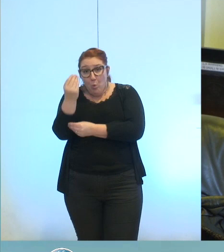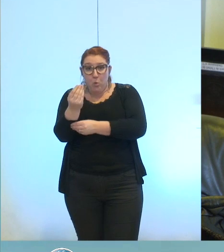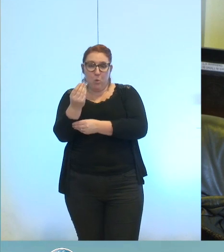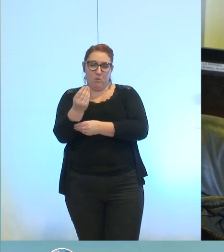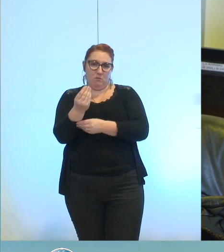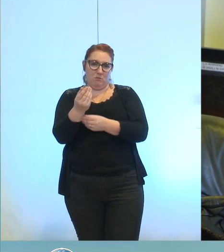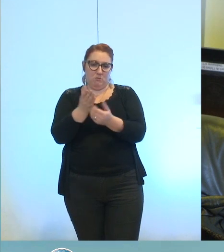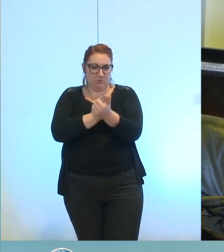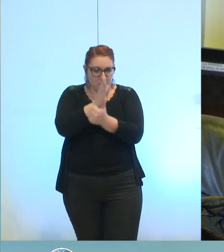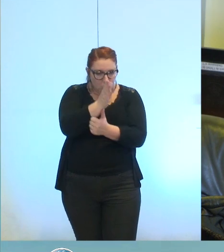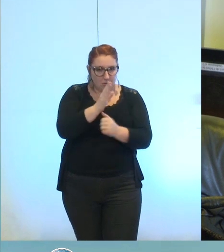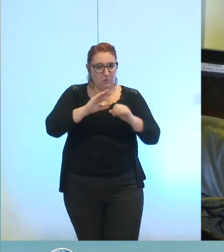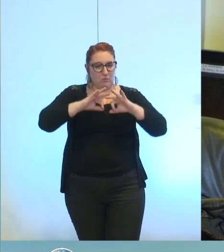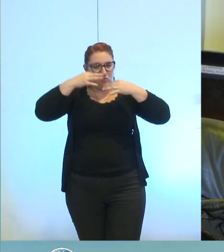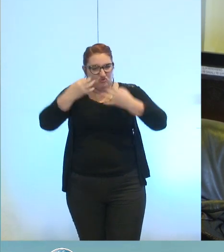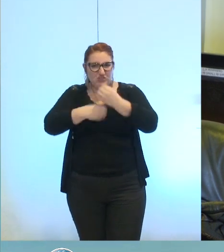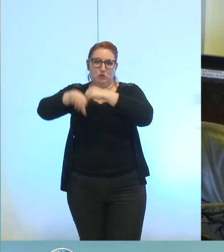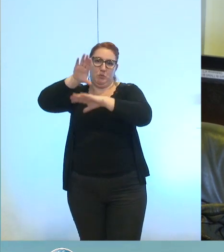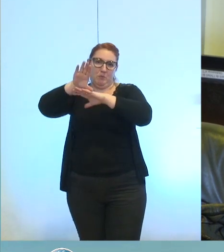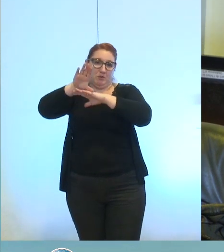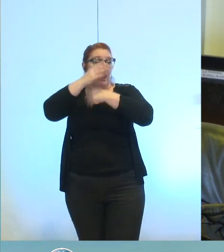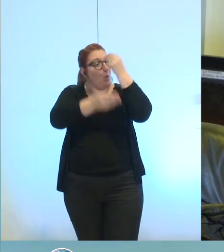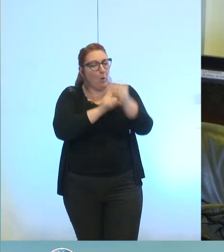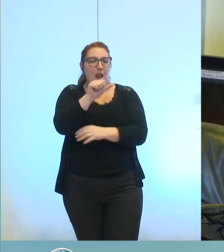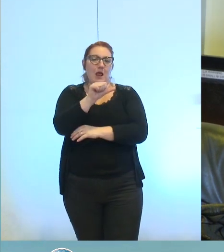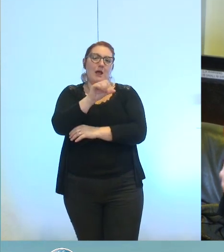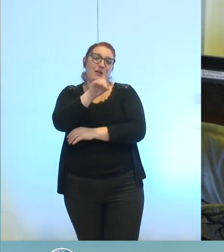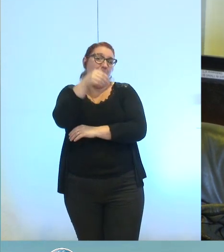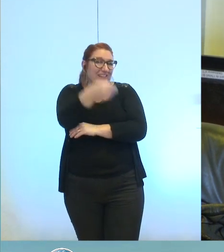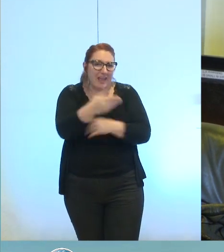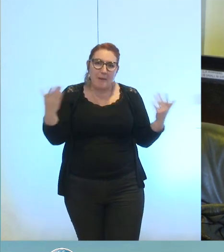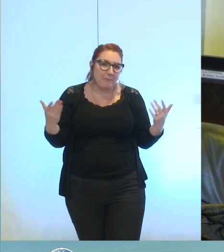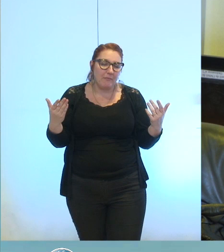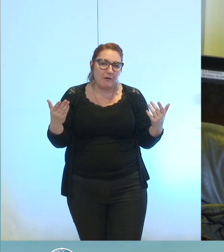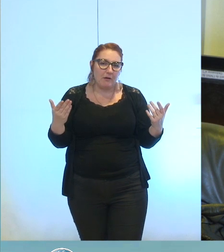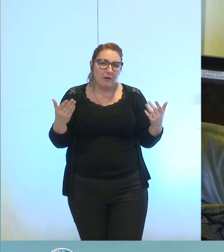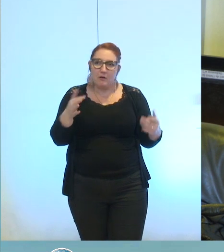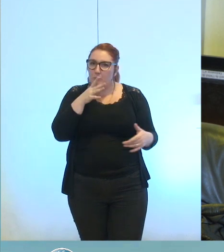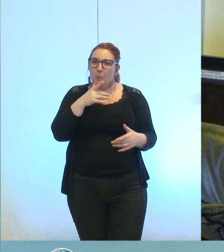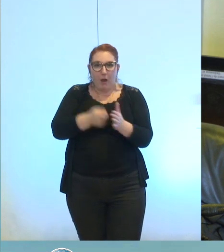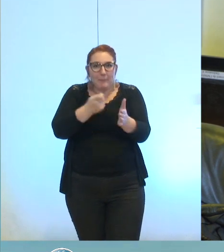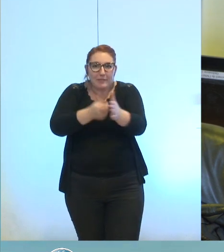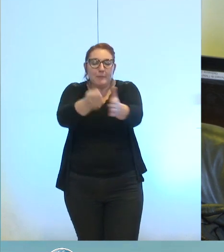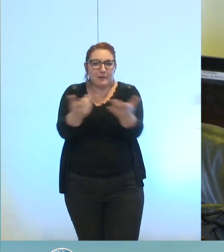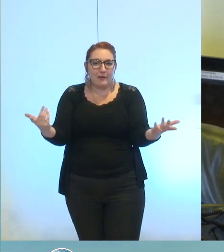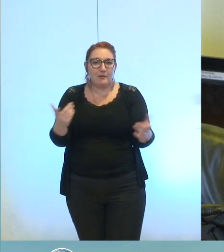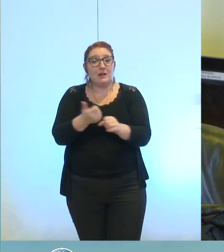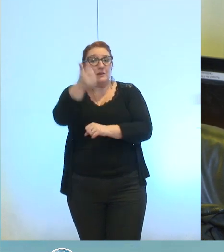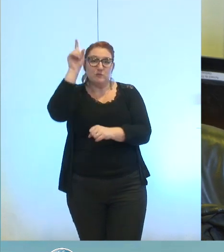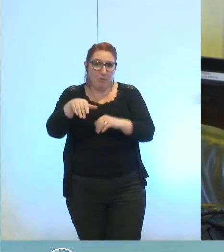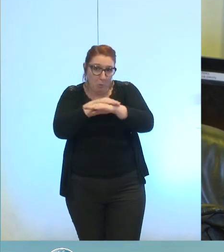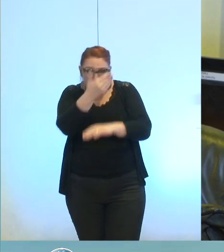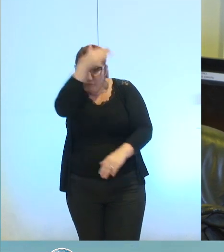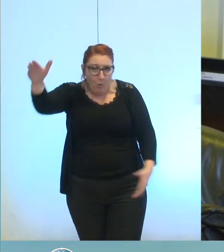dépenses dans le budget supplémentaire soit dans l'ADM mais ça peut pas servir plusieurs fois et puis l'année prochaine faudra trouver autre chose